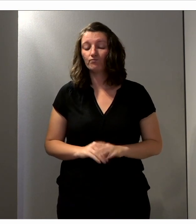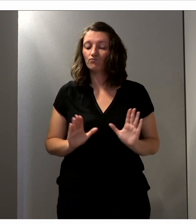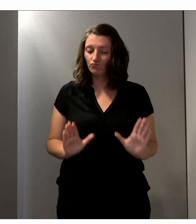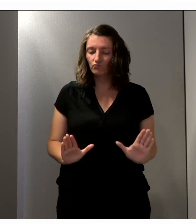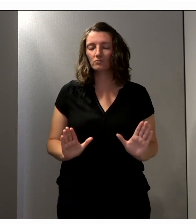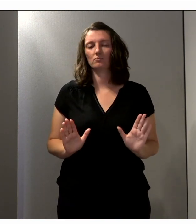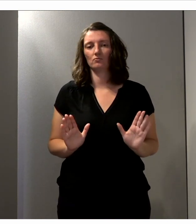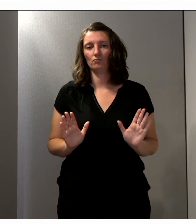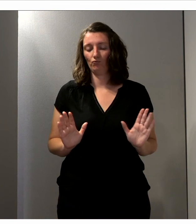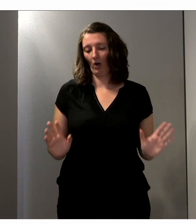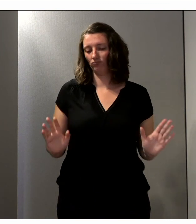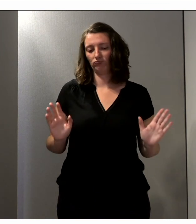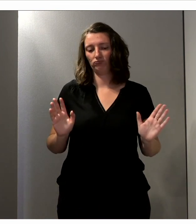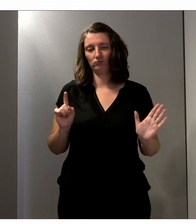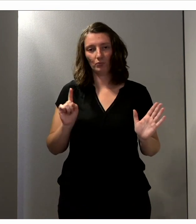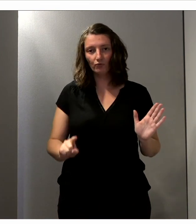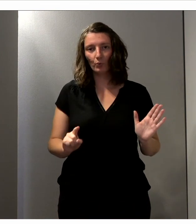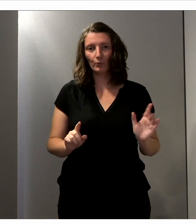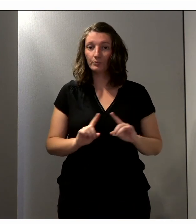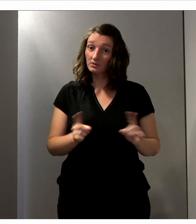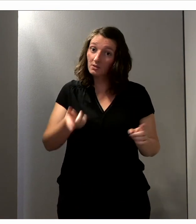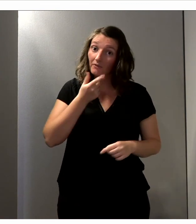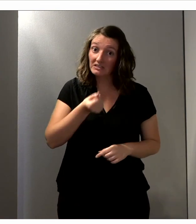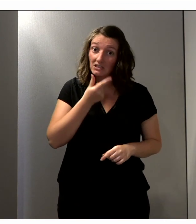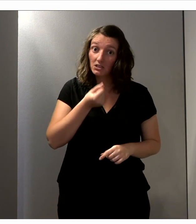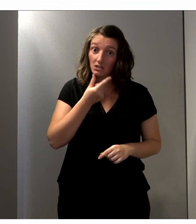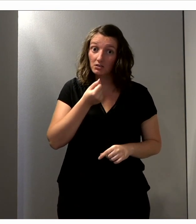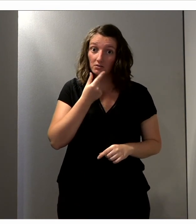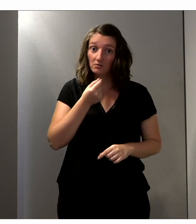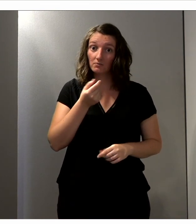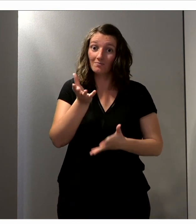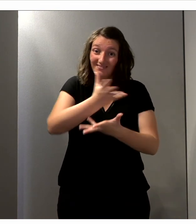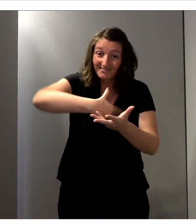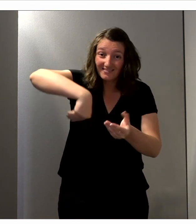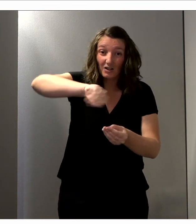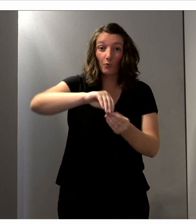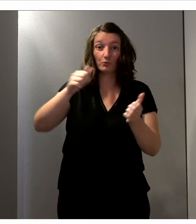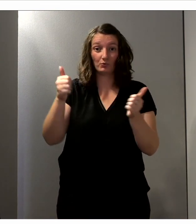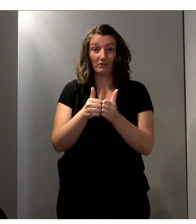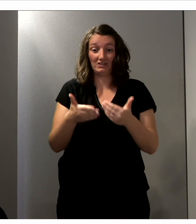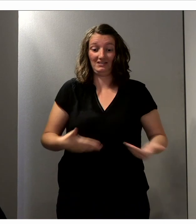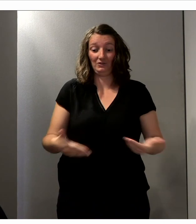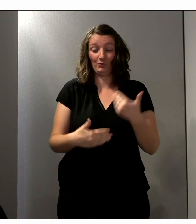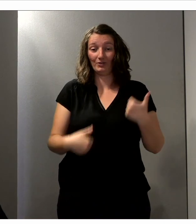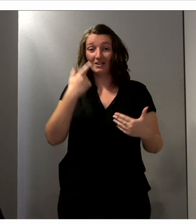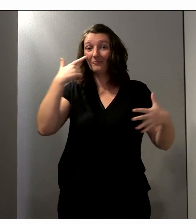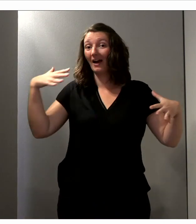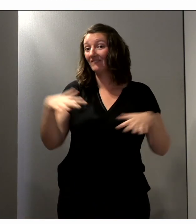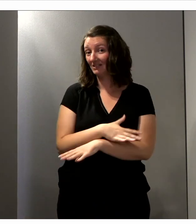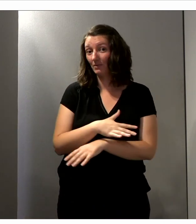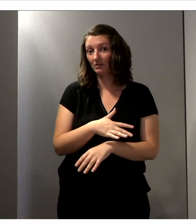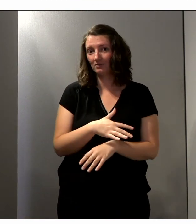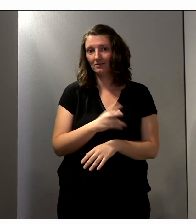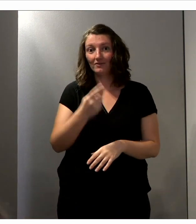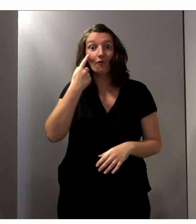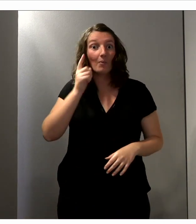Donc voilà, c'est pas évident de trouver, surtout quand on est dans le cadre d'un handicap invisible. On ne